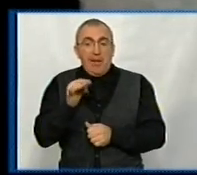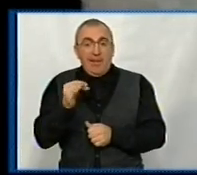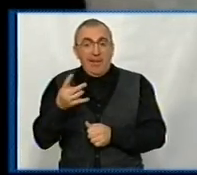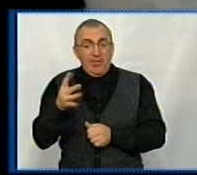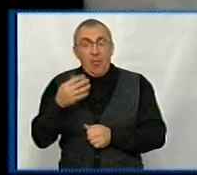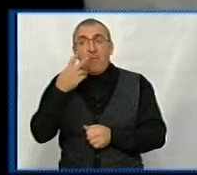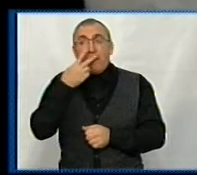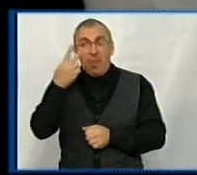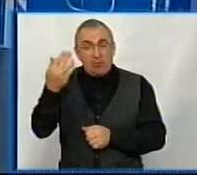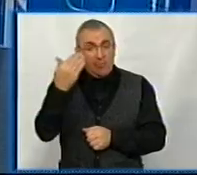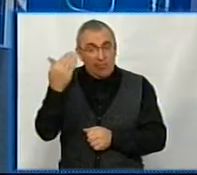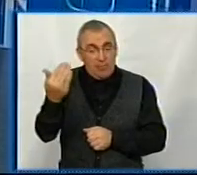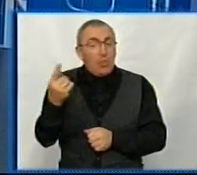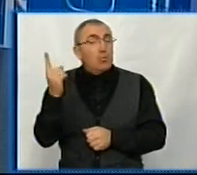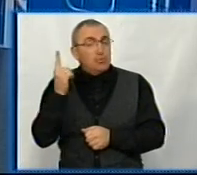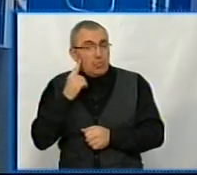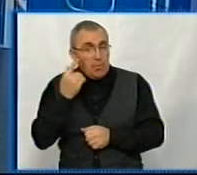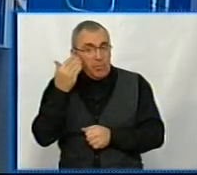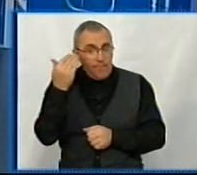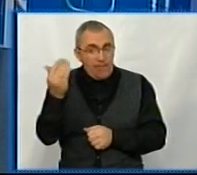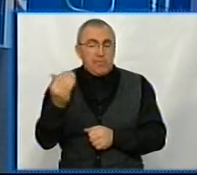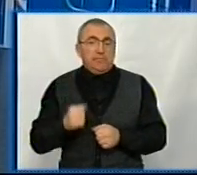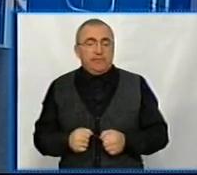бачимо вас. Доброго вечора. І чуємо.